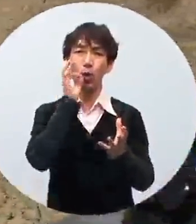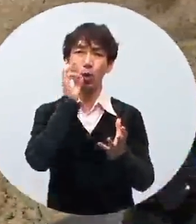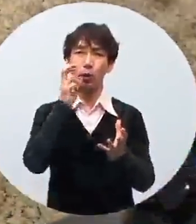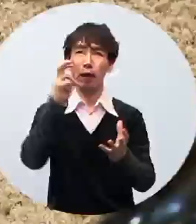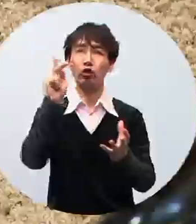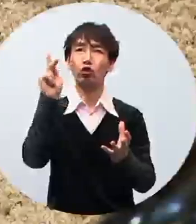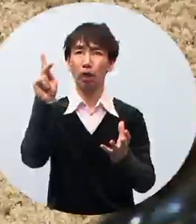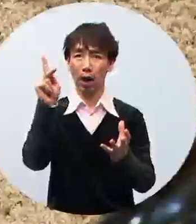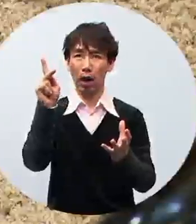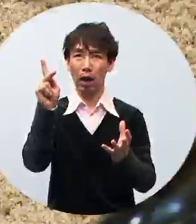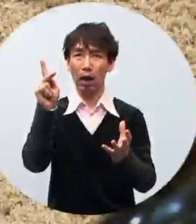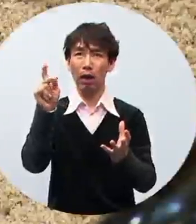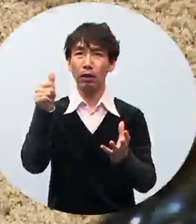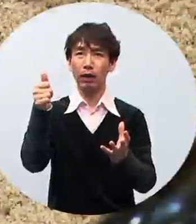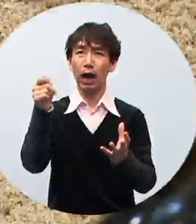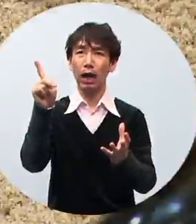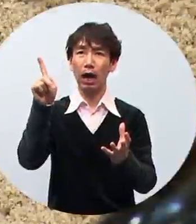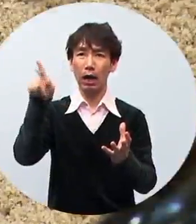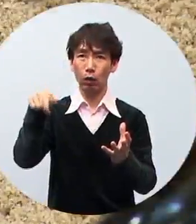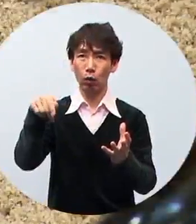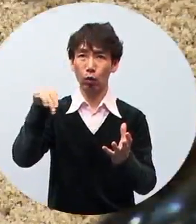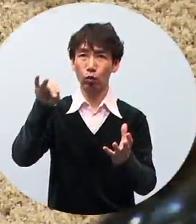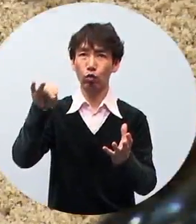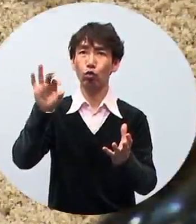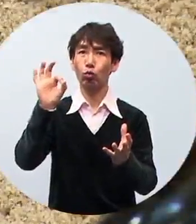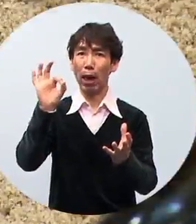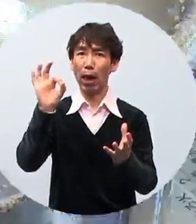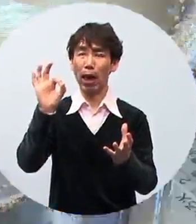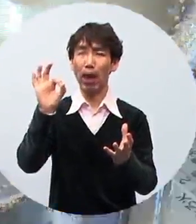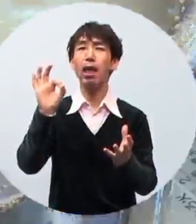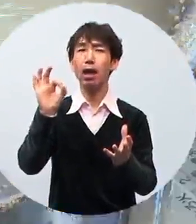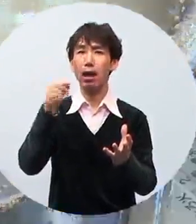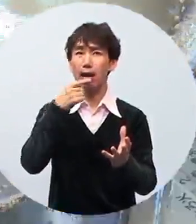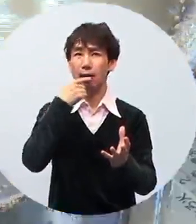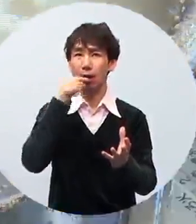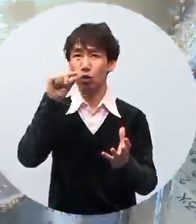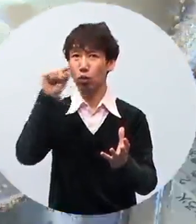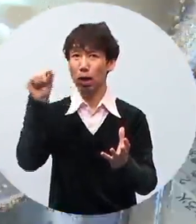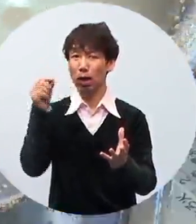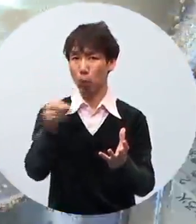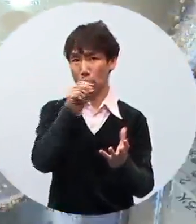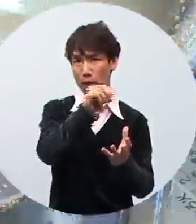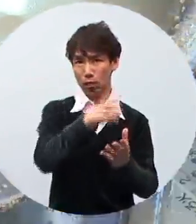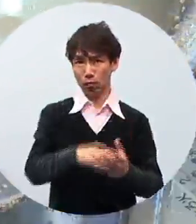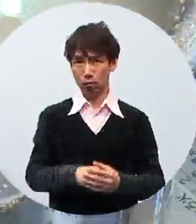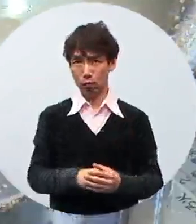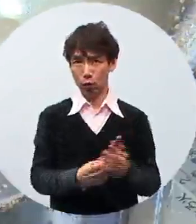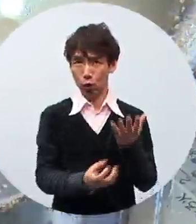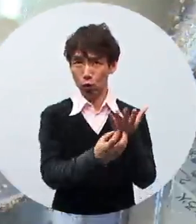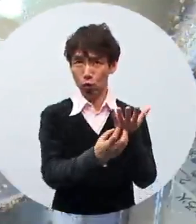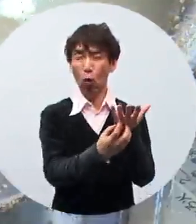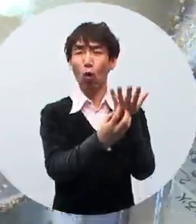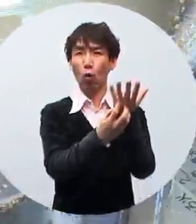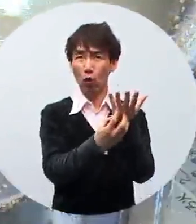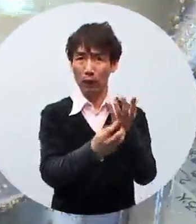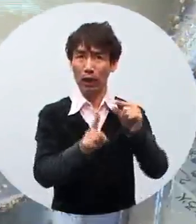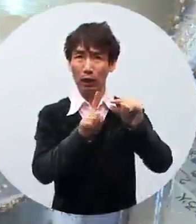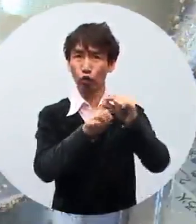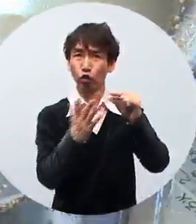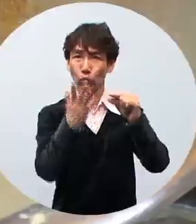てください。 はい、強火で沸騰させ、沸騰したら中火で1時間程度茹で上げます